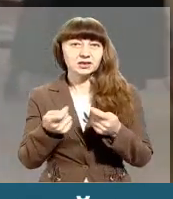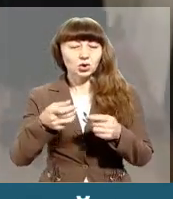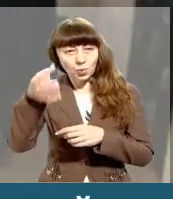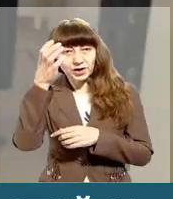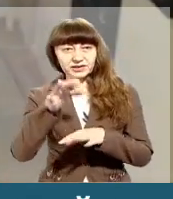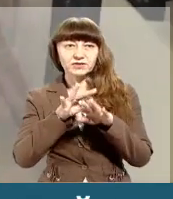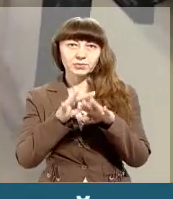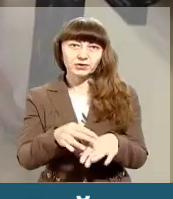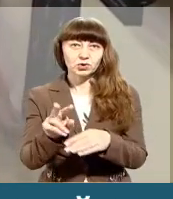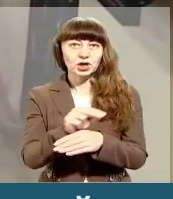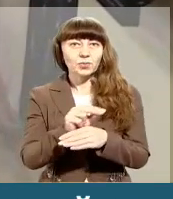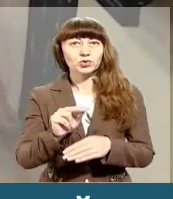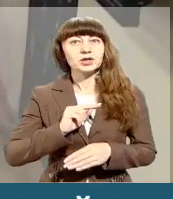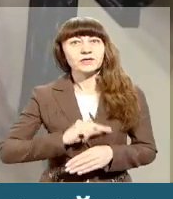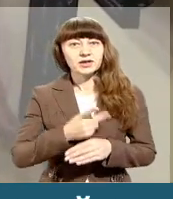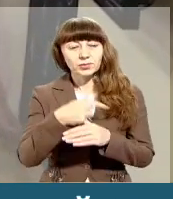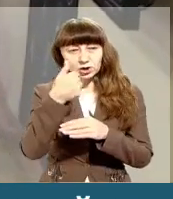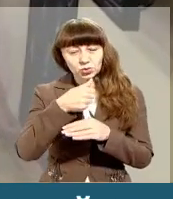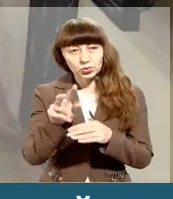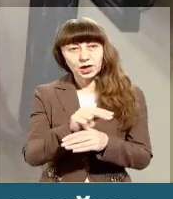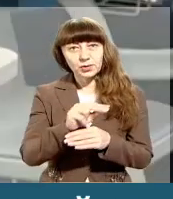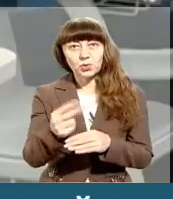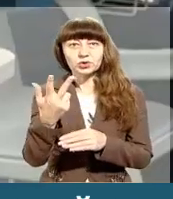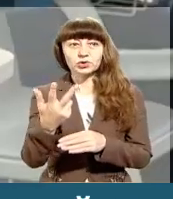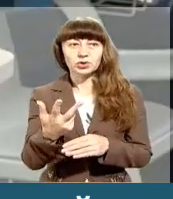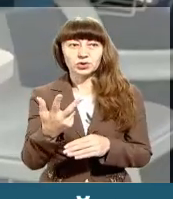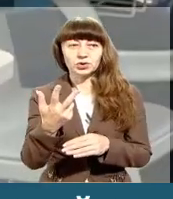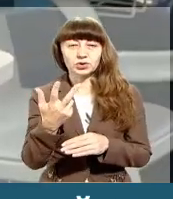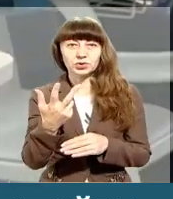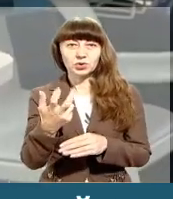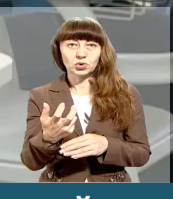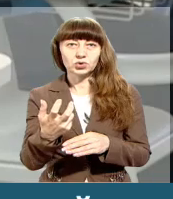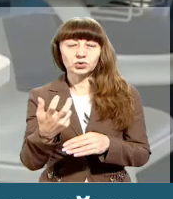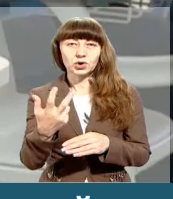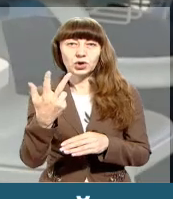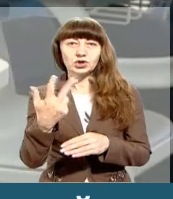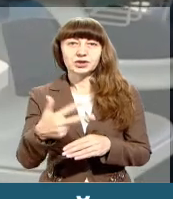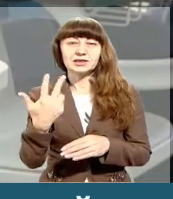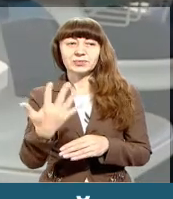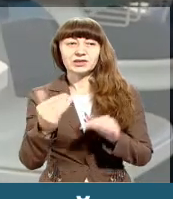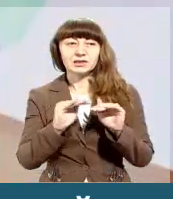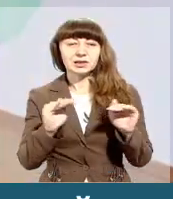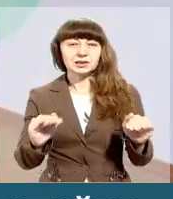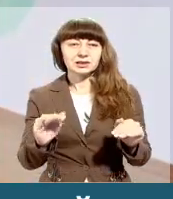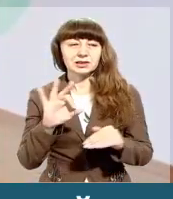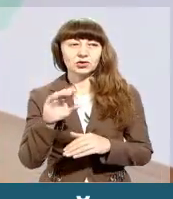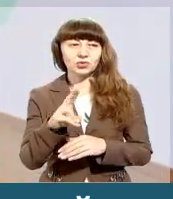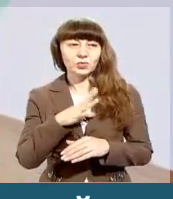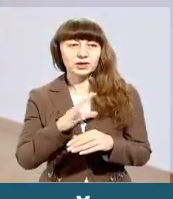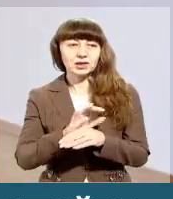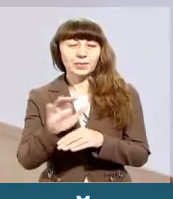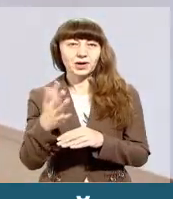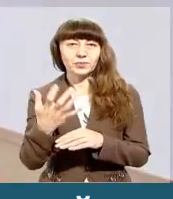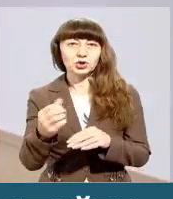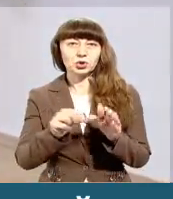жылы жөндеуге 35 білім беру ұйымына 569 миллион теңге бөлінді. Бүгінгі таңда нөмірі 23-ші жалпы білім беретін